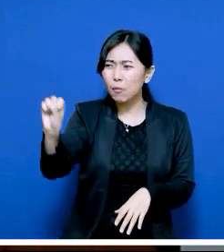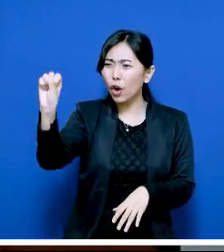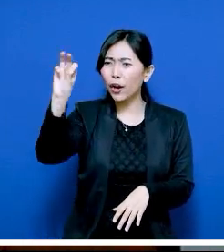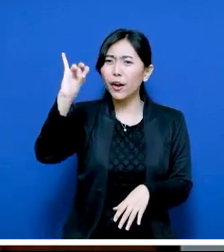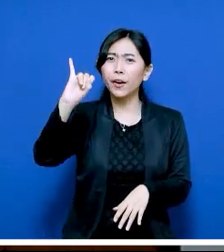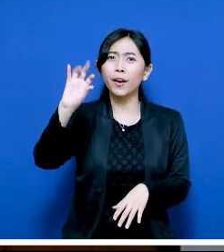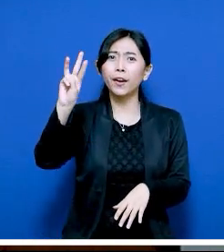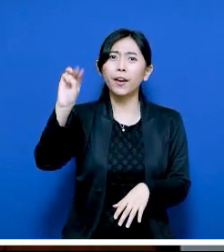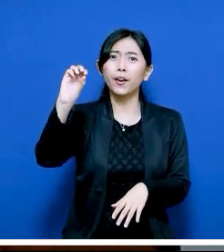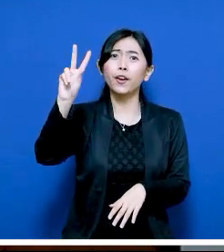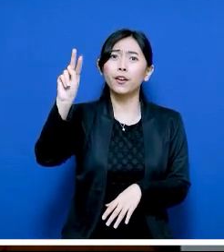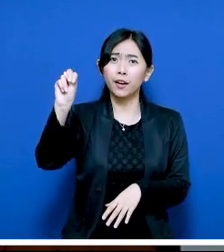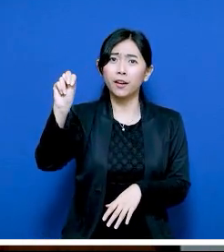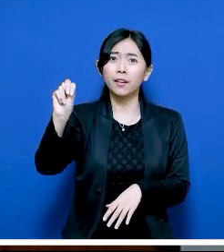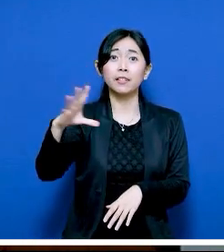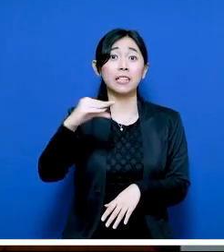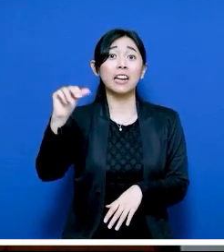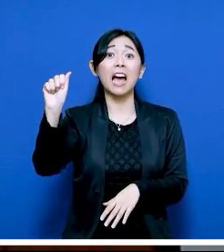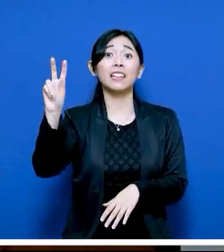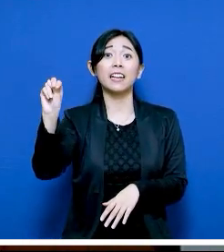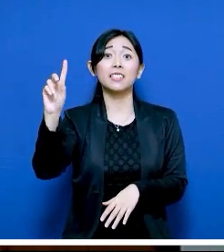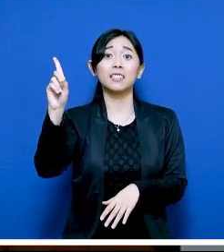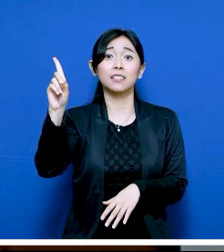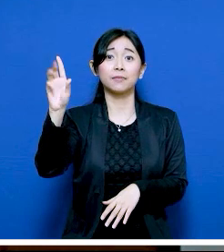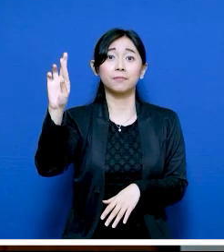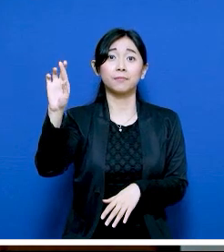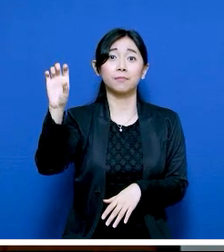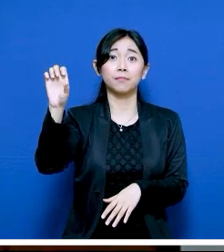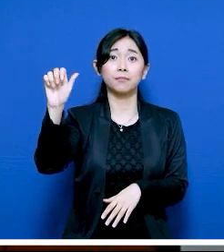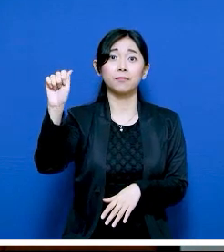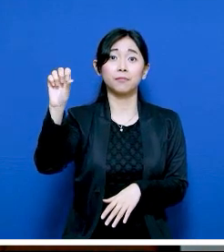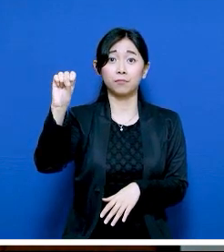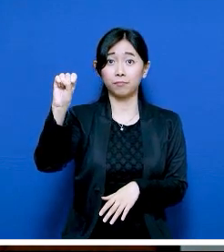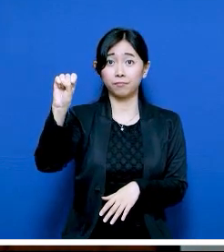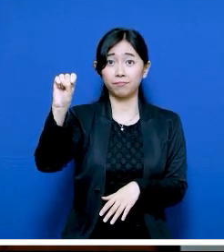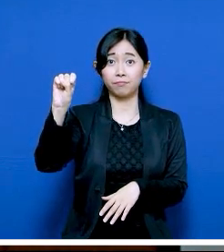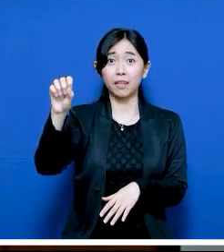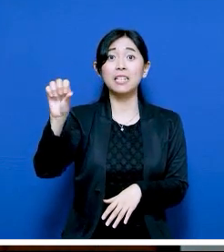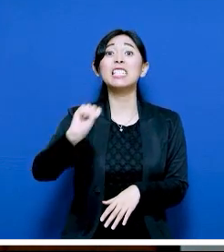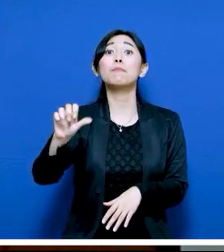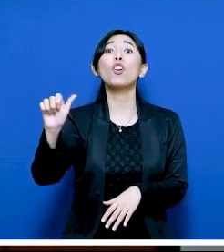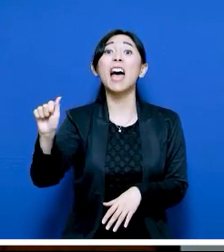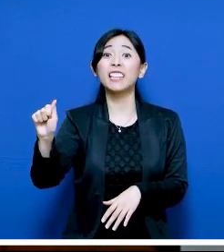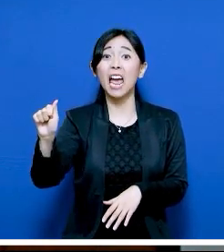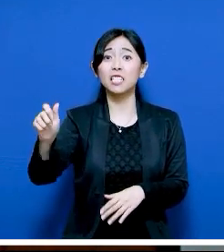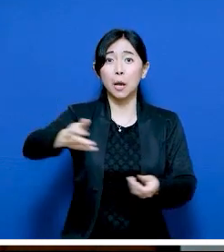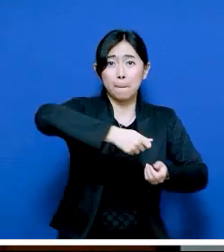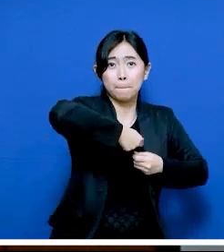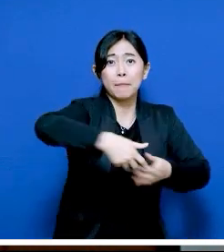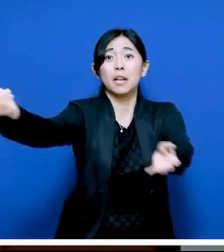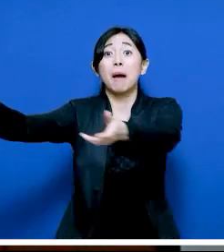Andreas, saudara Simon. Mereka sedang menebarkan jala di